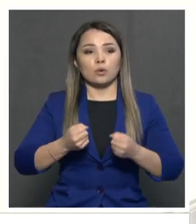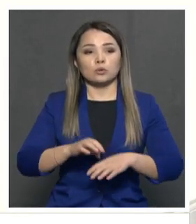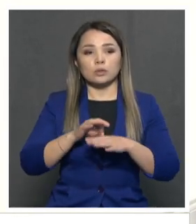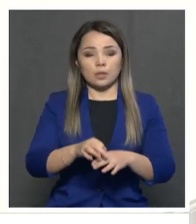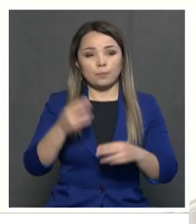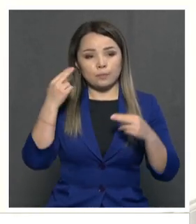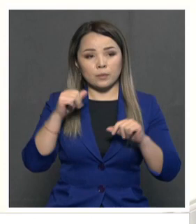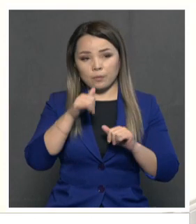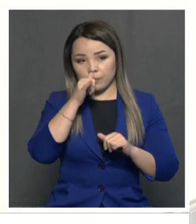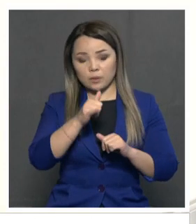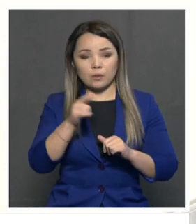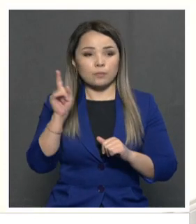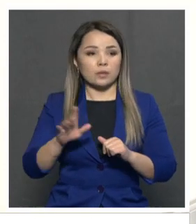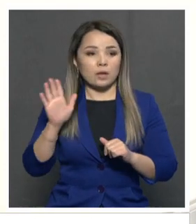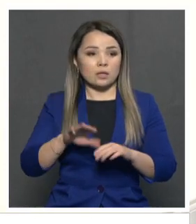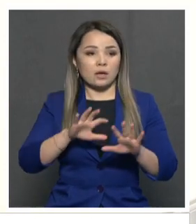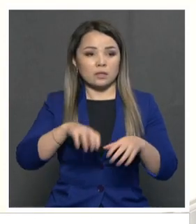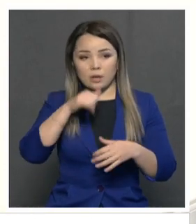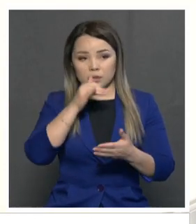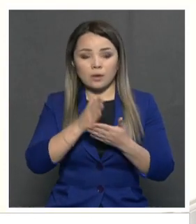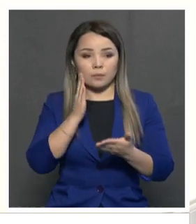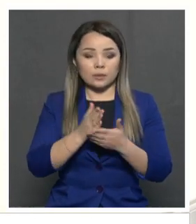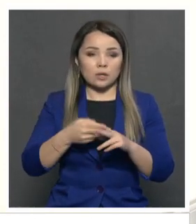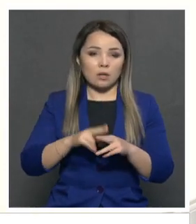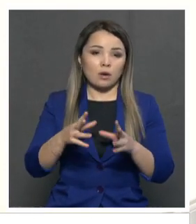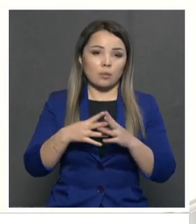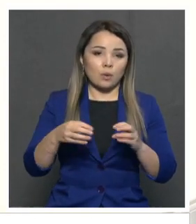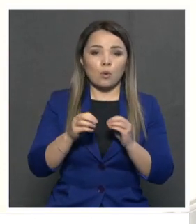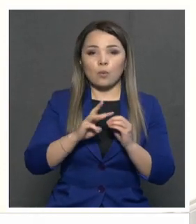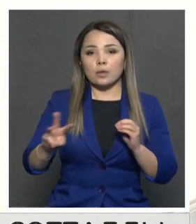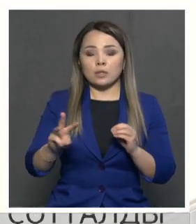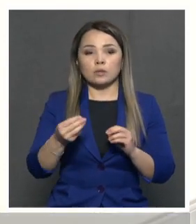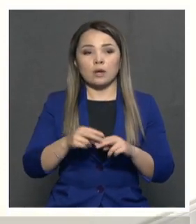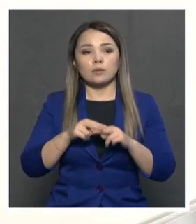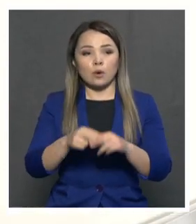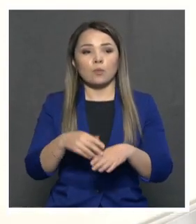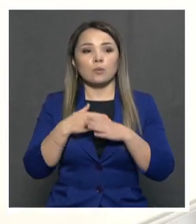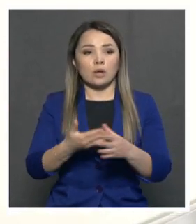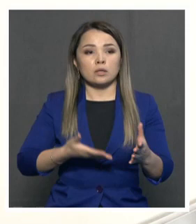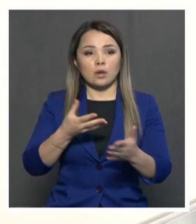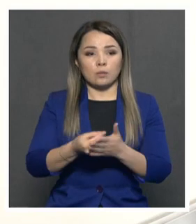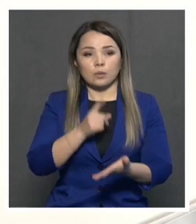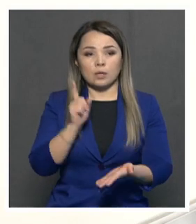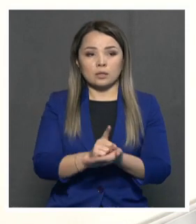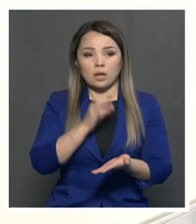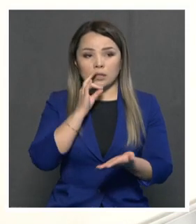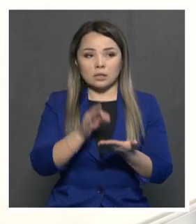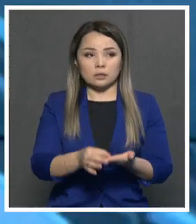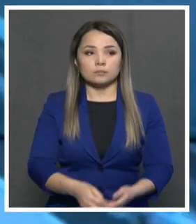бойын айырылды. Сотталушы көз жұмған азаматтардың отбасыларына 10 миллион теңгеден моральдық шығын төлеуге